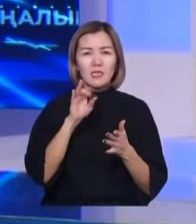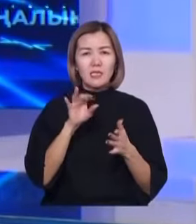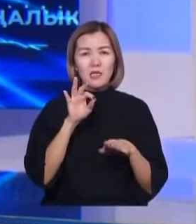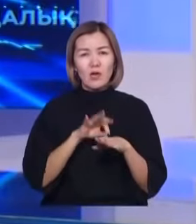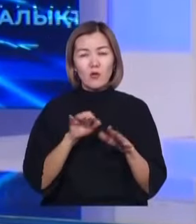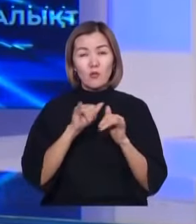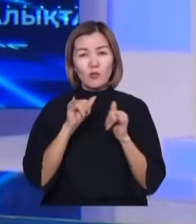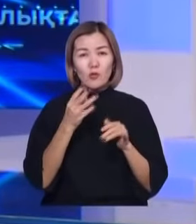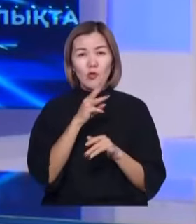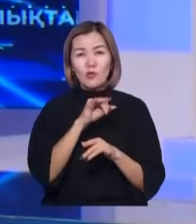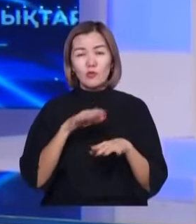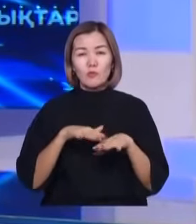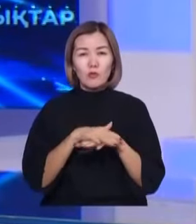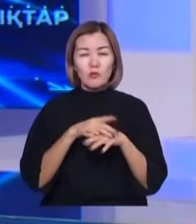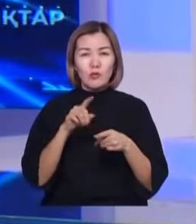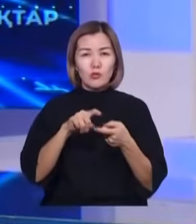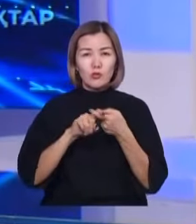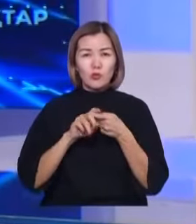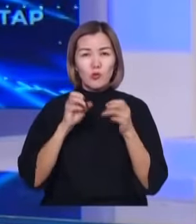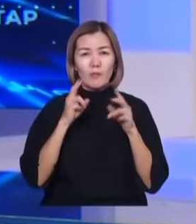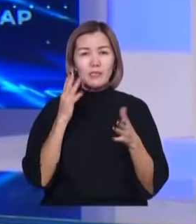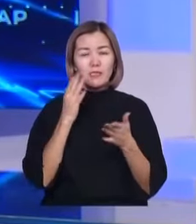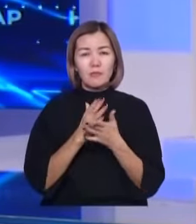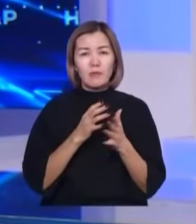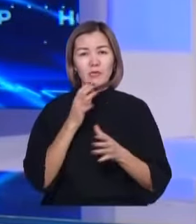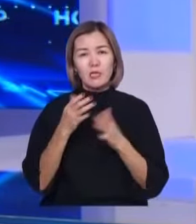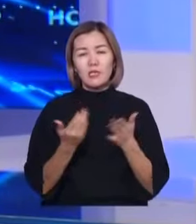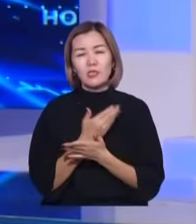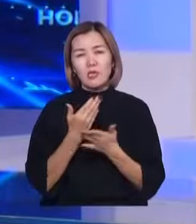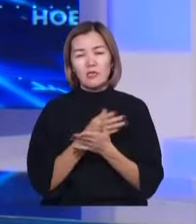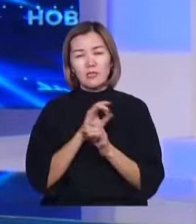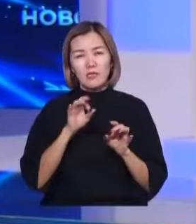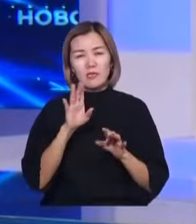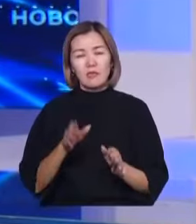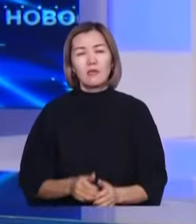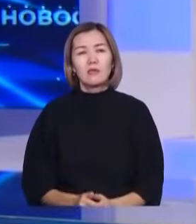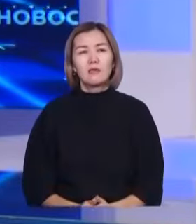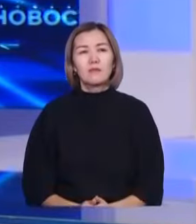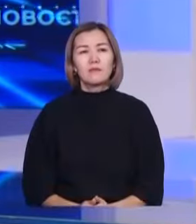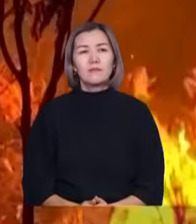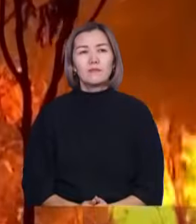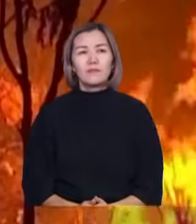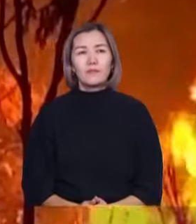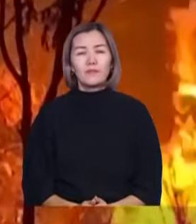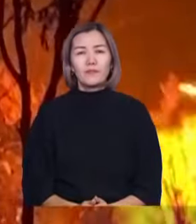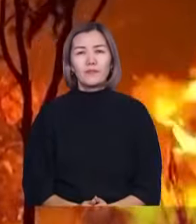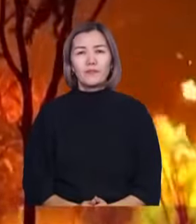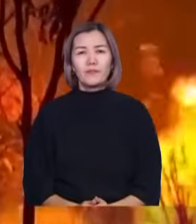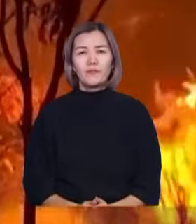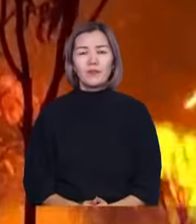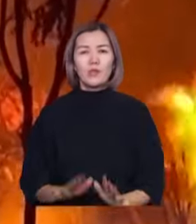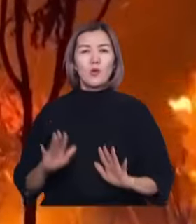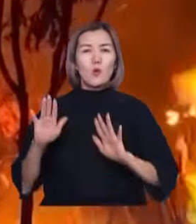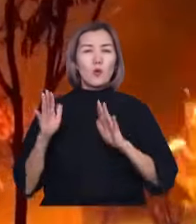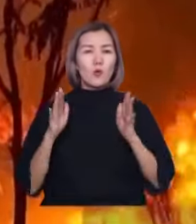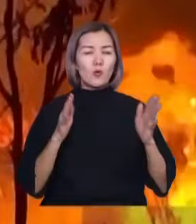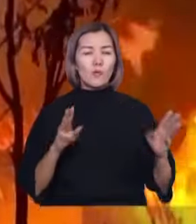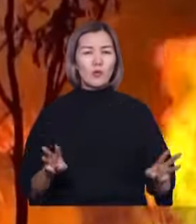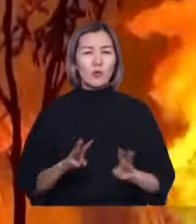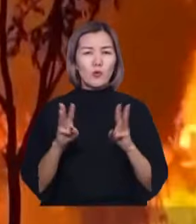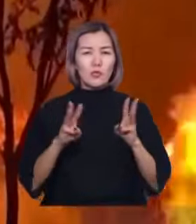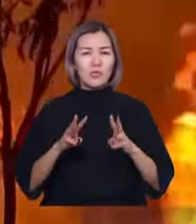миллион тұрғынға жұқтыру қаупі бар. Осы және өзге де жаһан жаңалықтары келесі топтамада. Боливияда орман өртінің түтіні